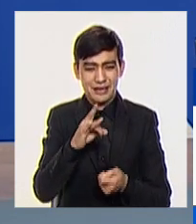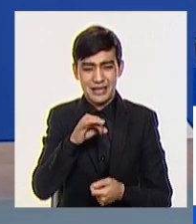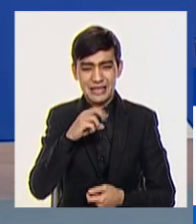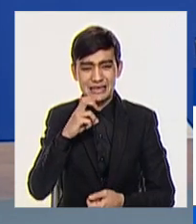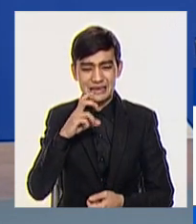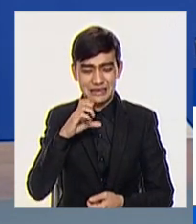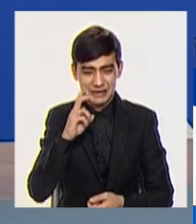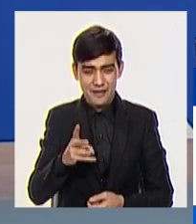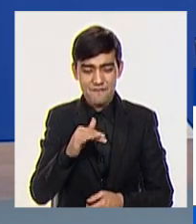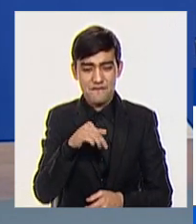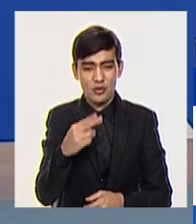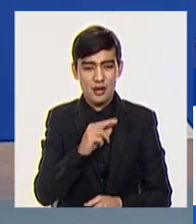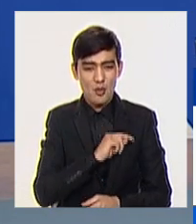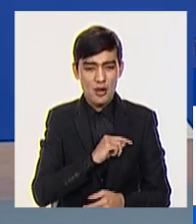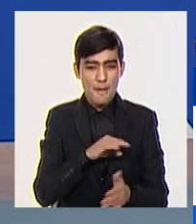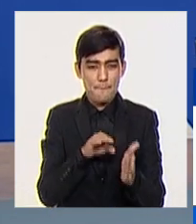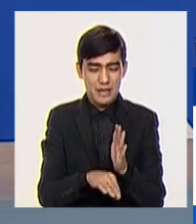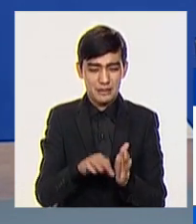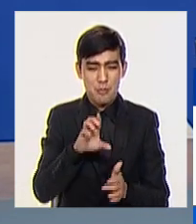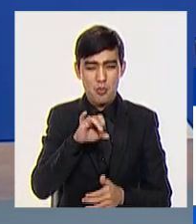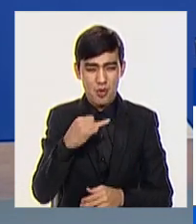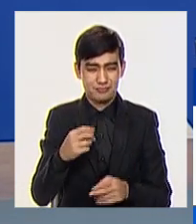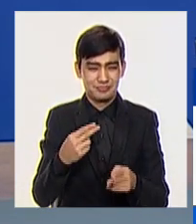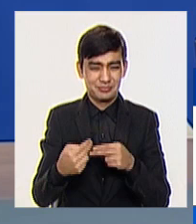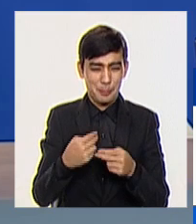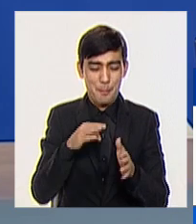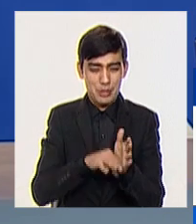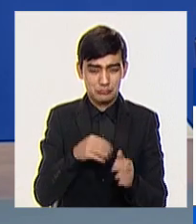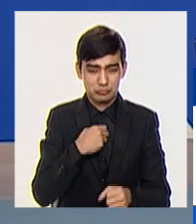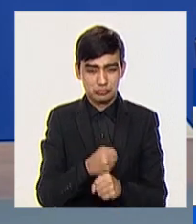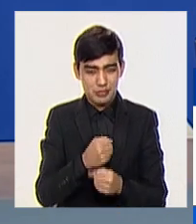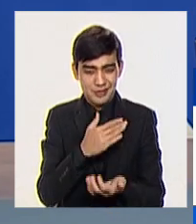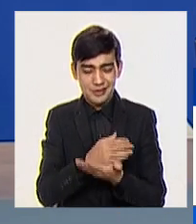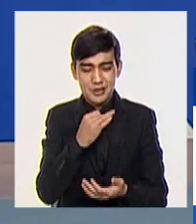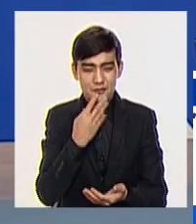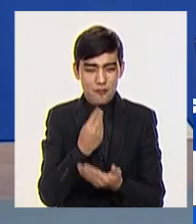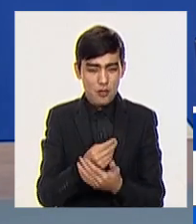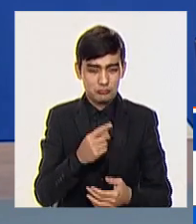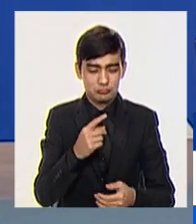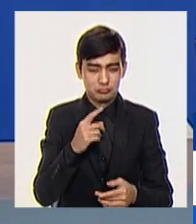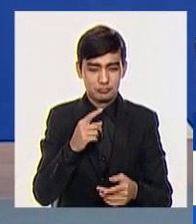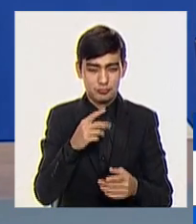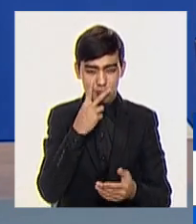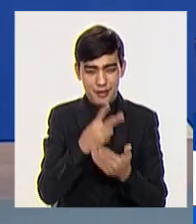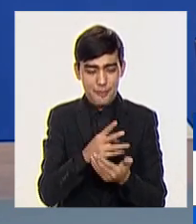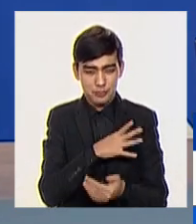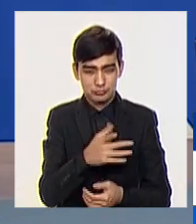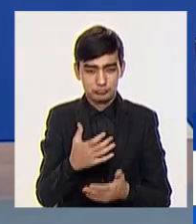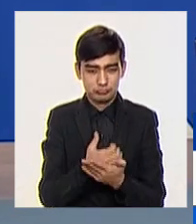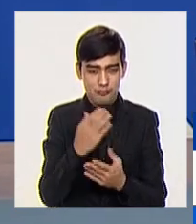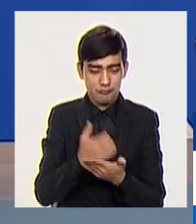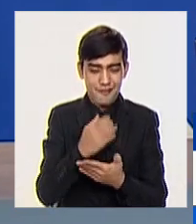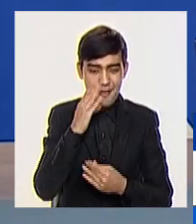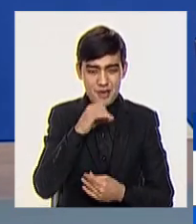фонде работала без сбоев и, как нам кажется, показала свою эффективность. Мы считаем, что